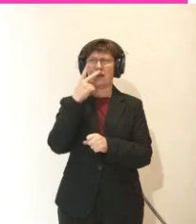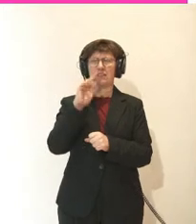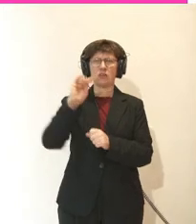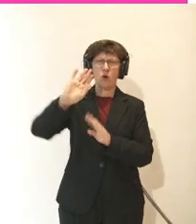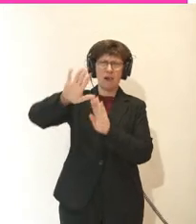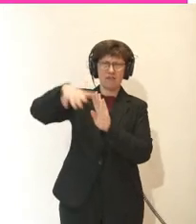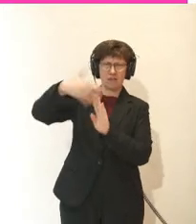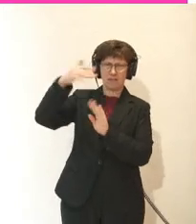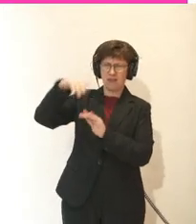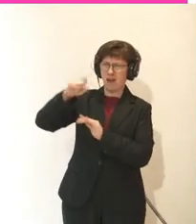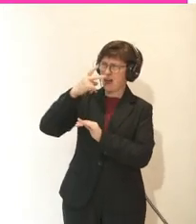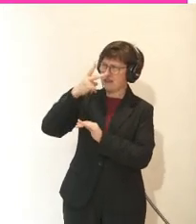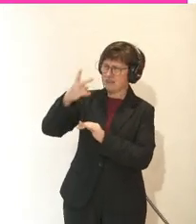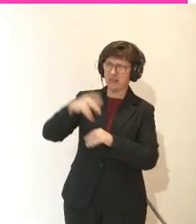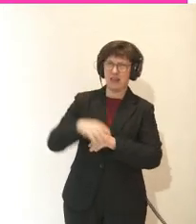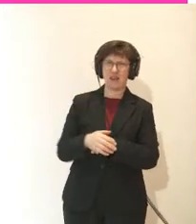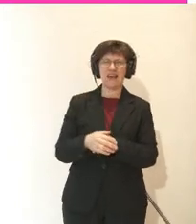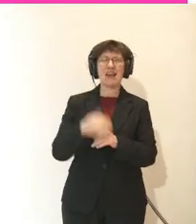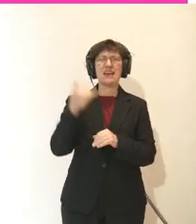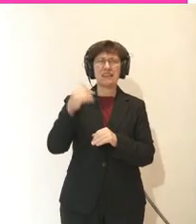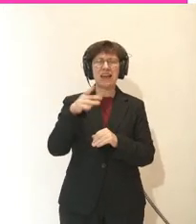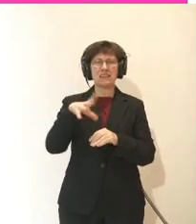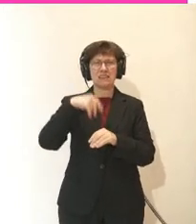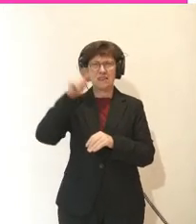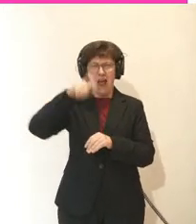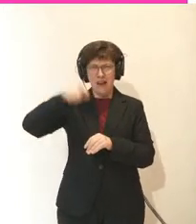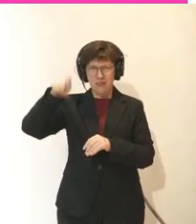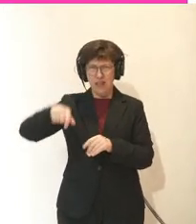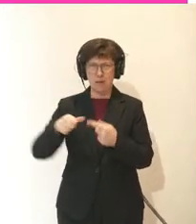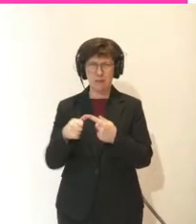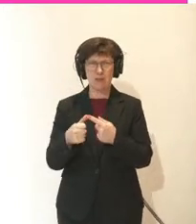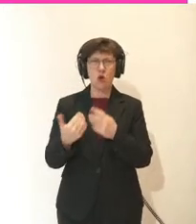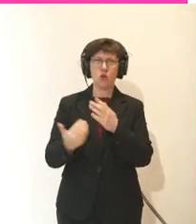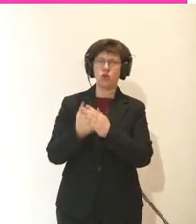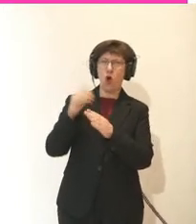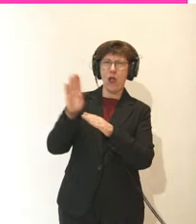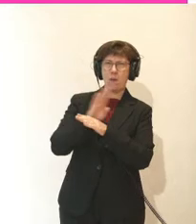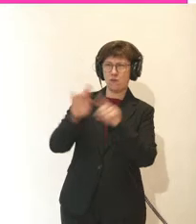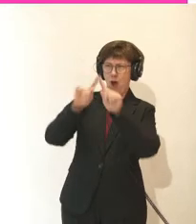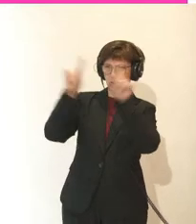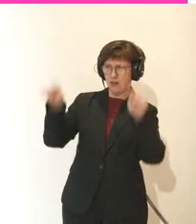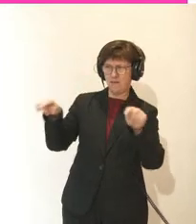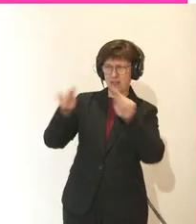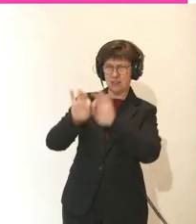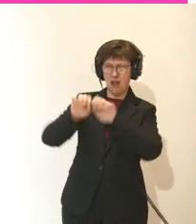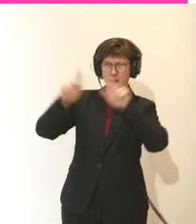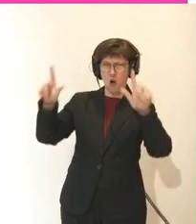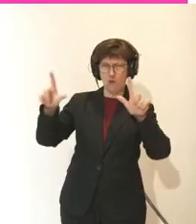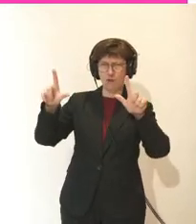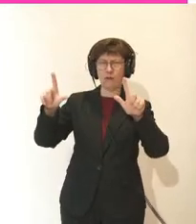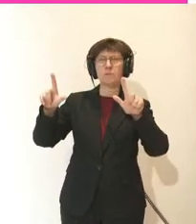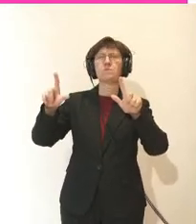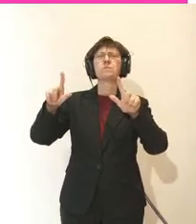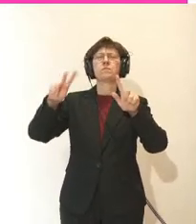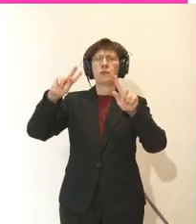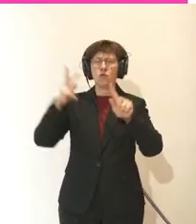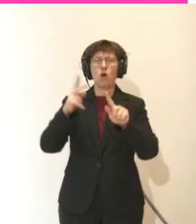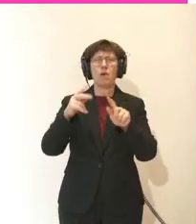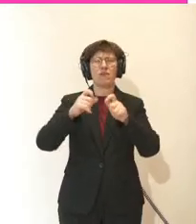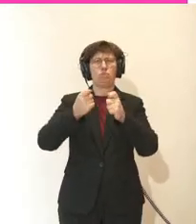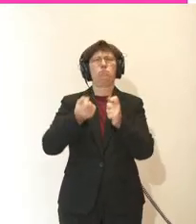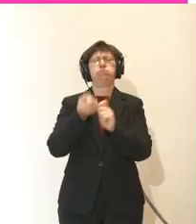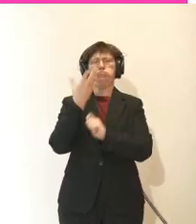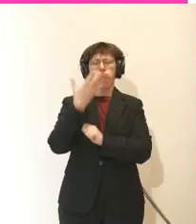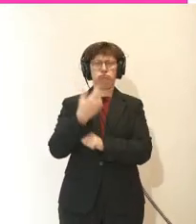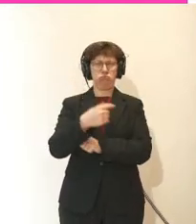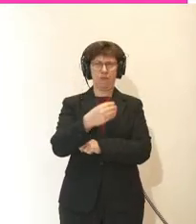eingeblendet jetzt teilnehmen dann neues browserfenster wird geöffnet ihr kriegt wahrscheinlich auch noch ein popup in